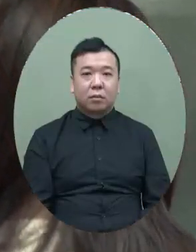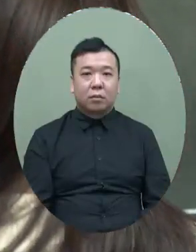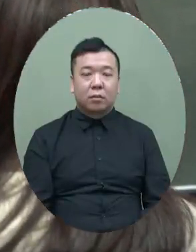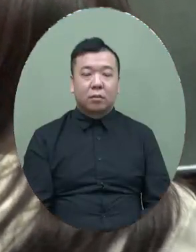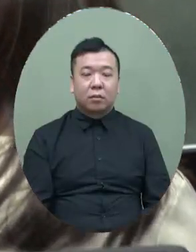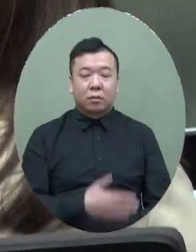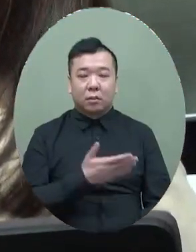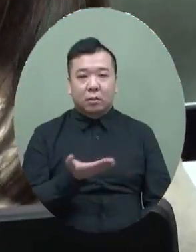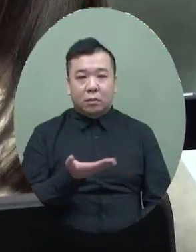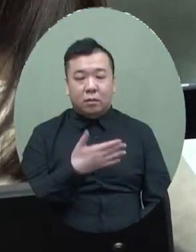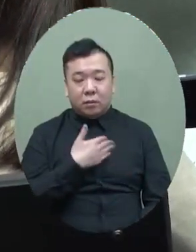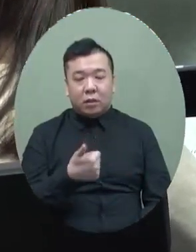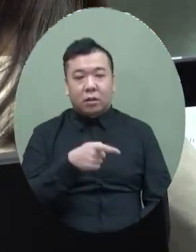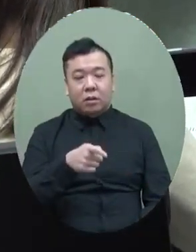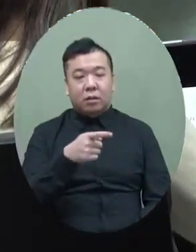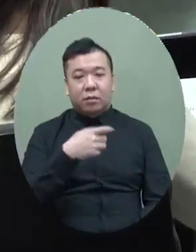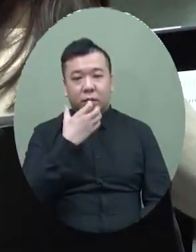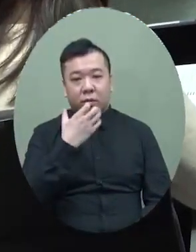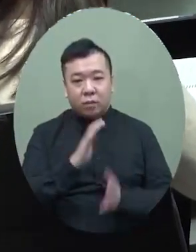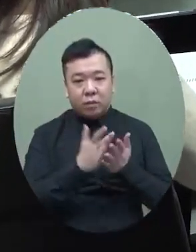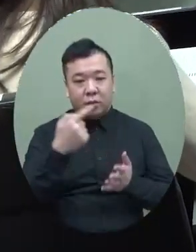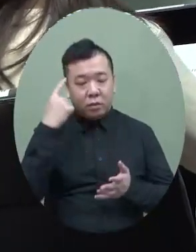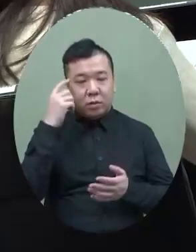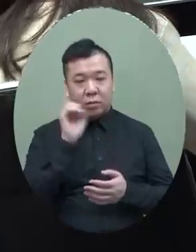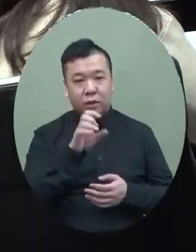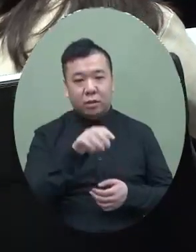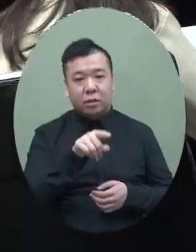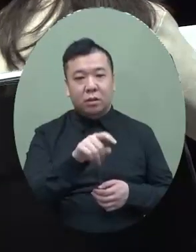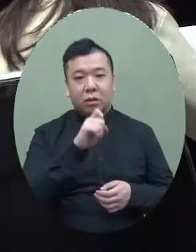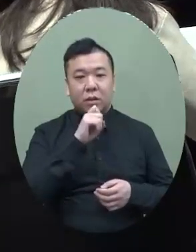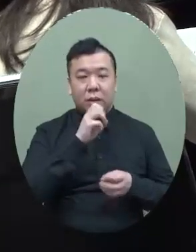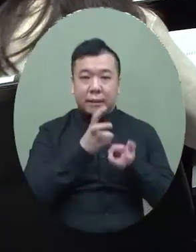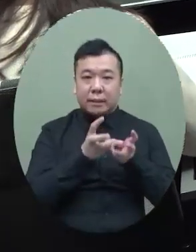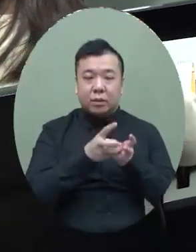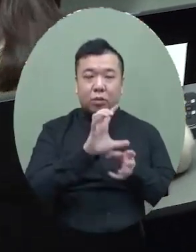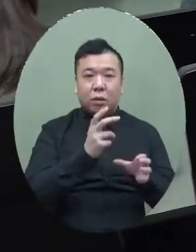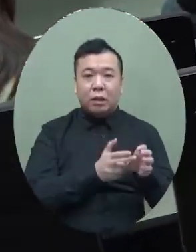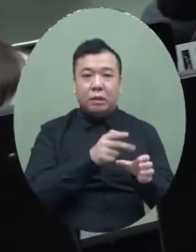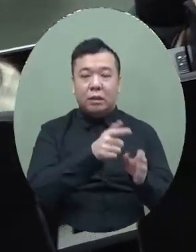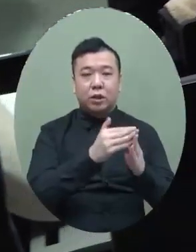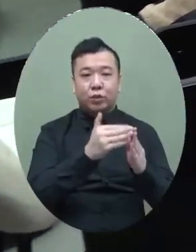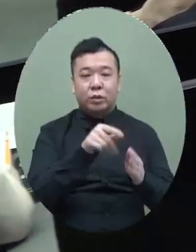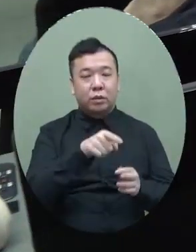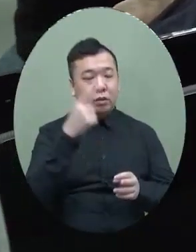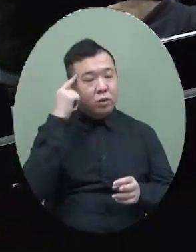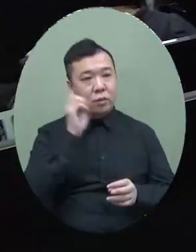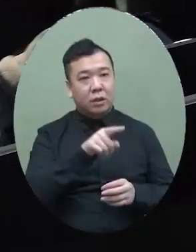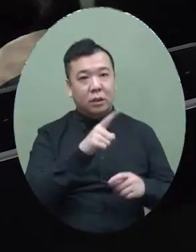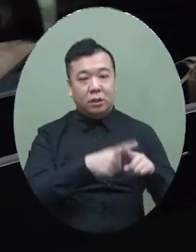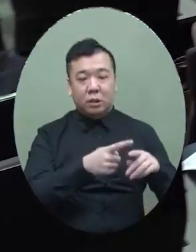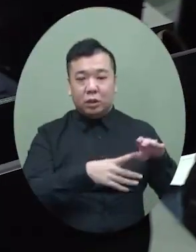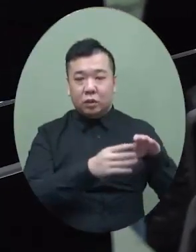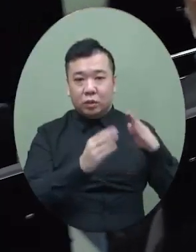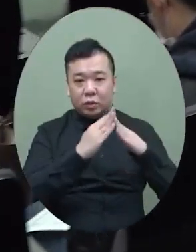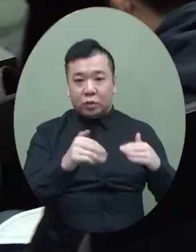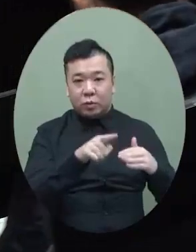兩位醫生你好，評價部嘅，首先想問翻都係艾玲樓嗰啲嗰個 case 嘅 details 啊，想問下嗰度係個宿舍有冇